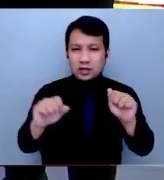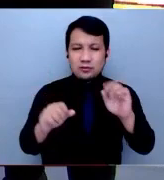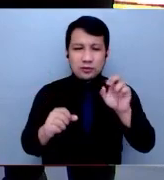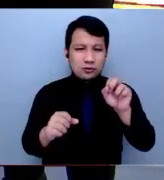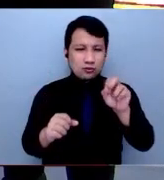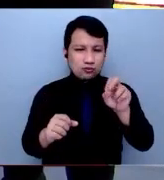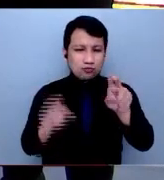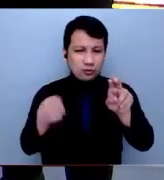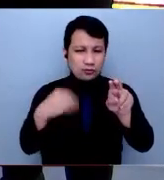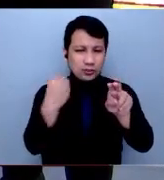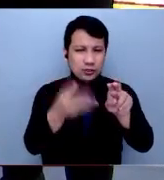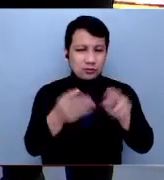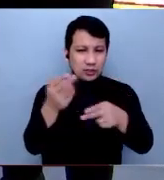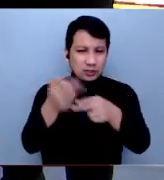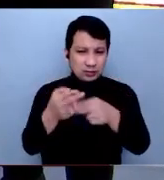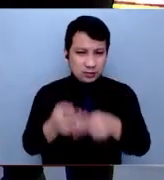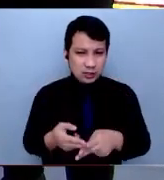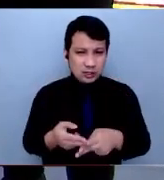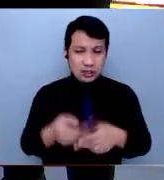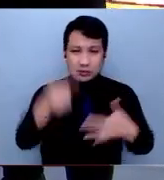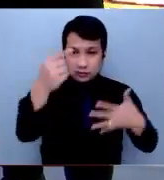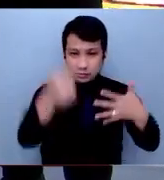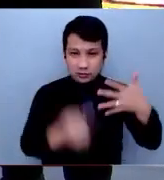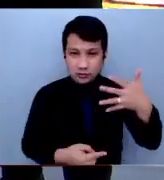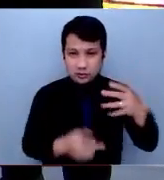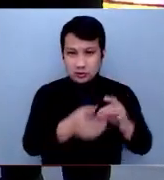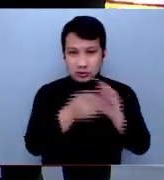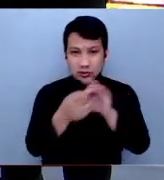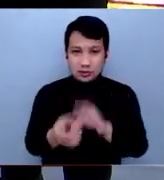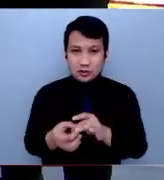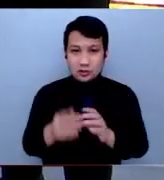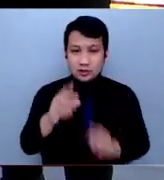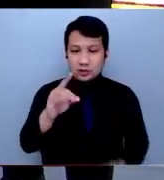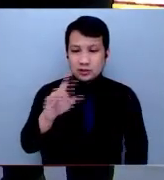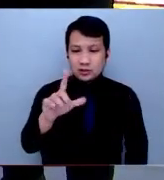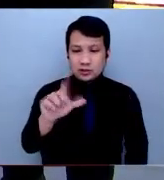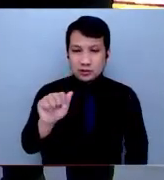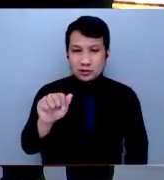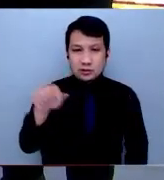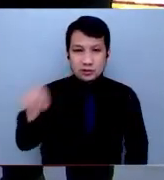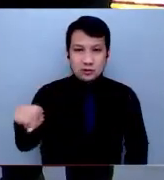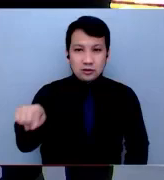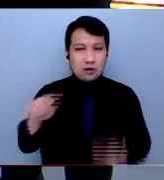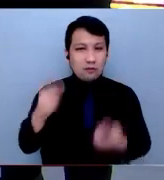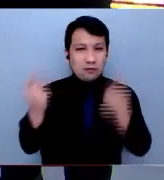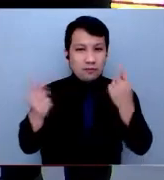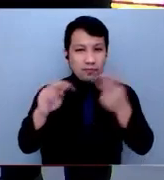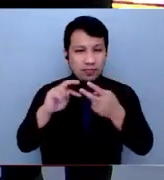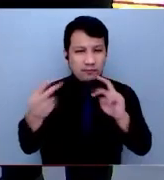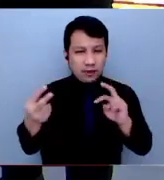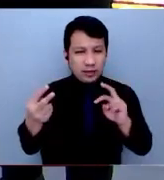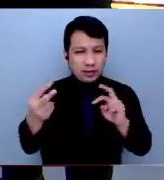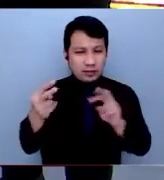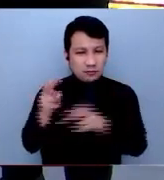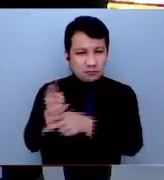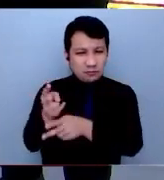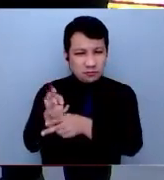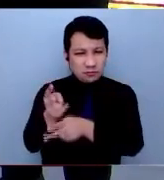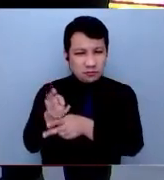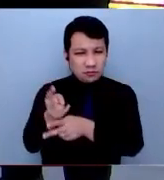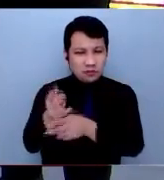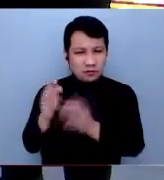ng pangalan at halos lahat sa kanila, pwera po itong Delta sa gitna, ay mga variant under monitoring lamang. Ang huli